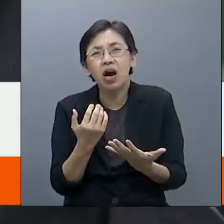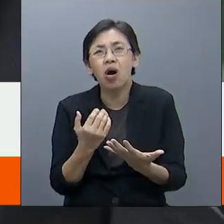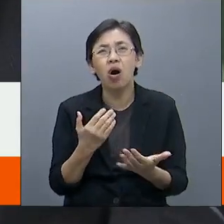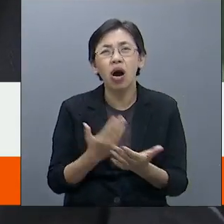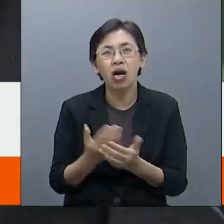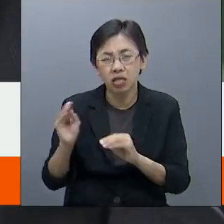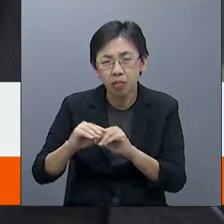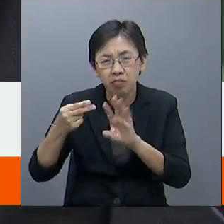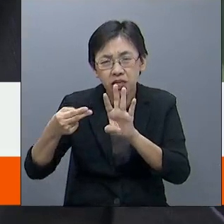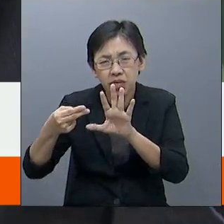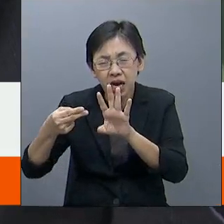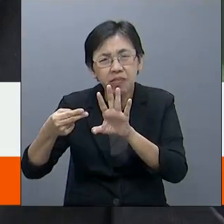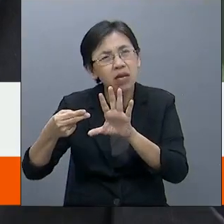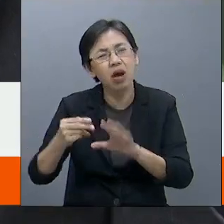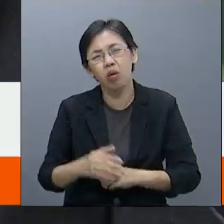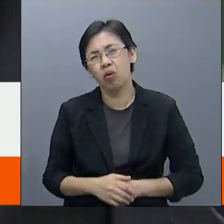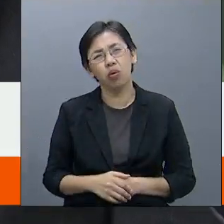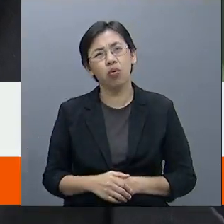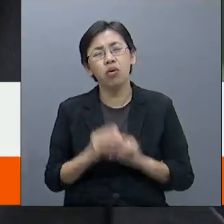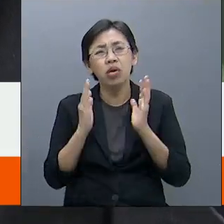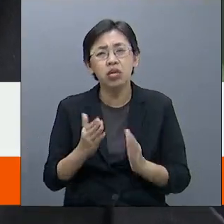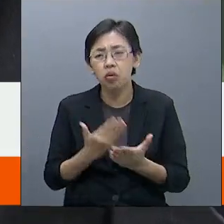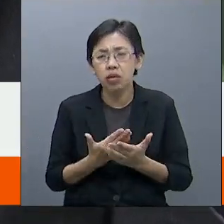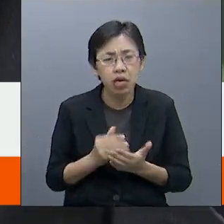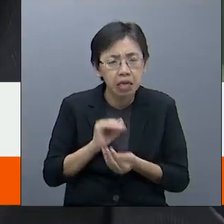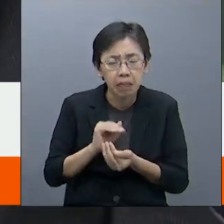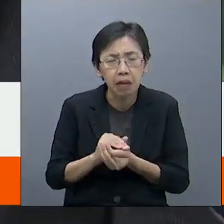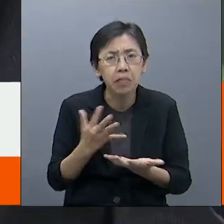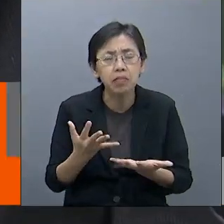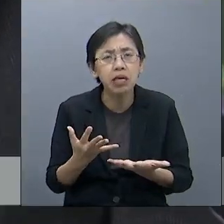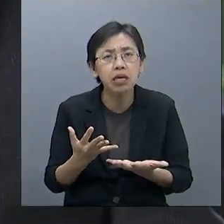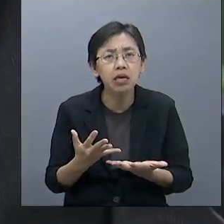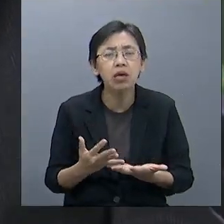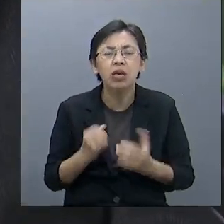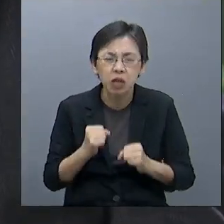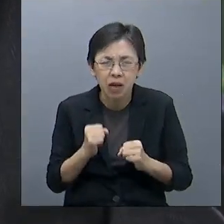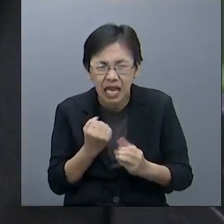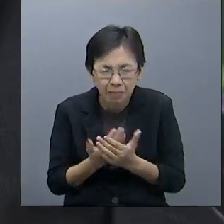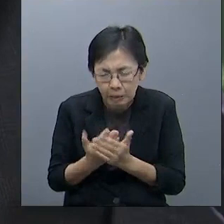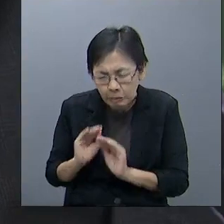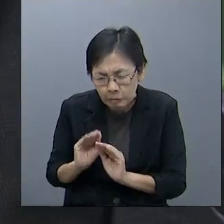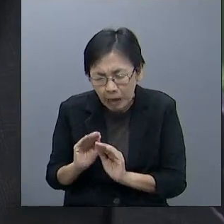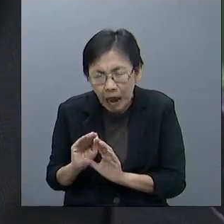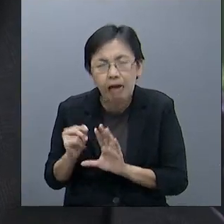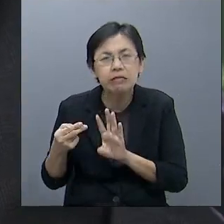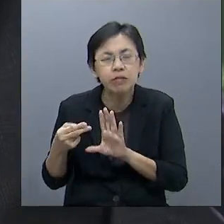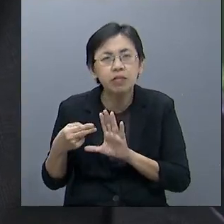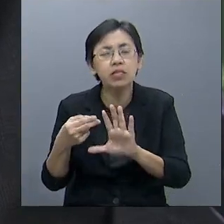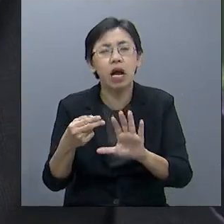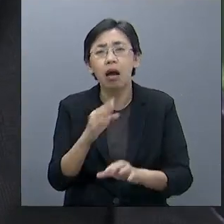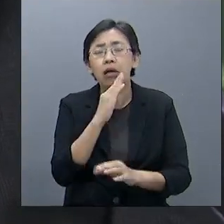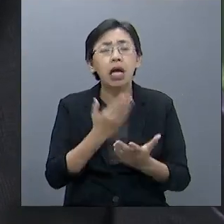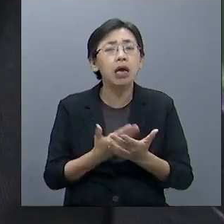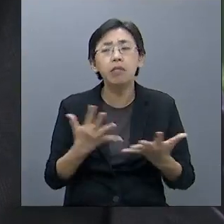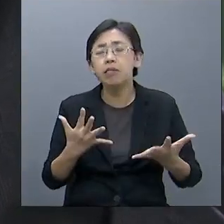จ่าย 4-5 หมื่นสำหรับคนที่ไม่มีเงินออมเนี่ยก็เป็นความท้าทายของเขานะครับแล้วก็เมื่อจ่ายไม่ได้ใช่ไหมครับ